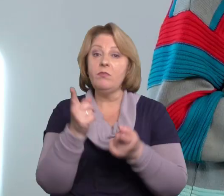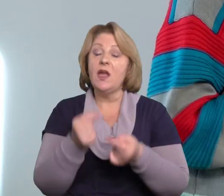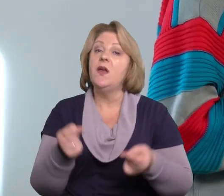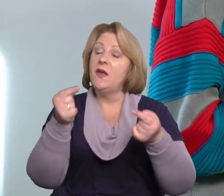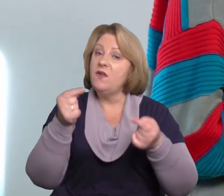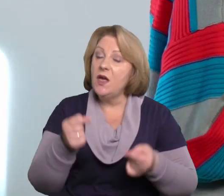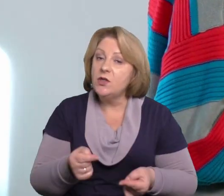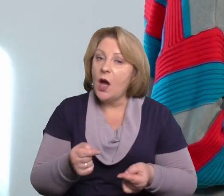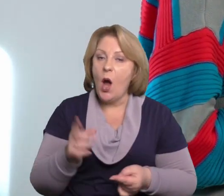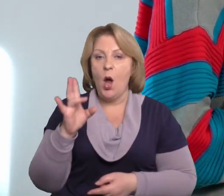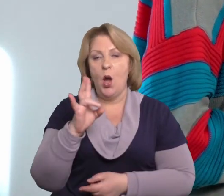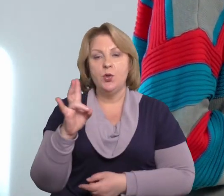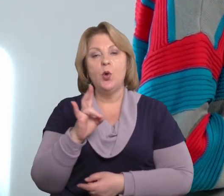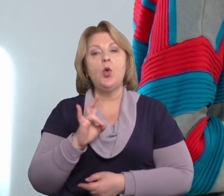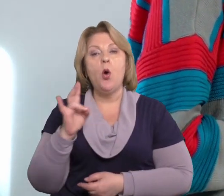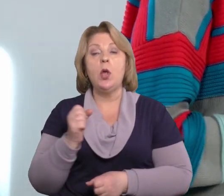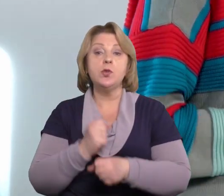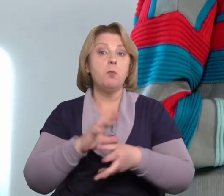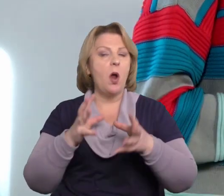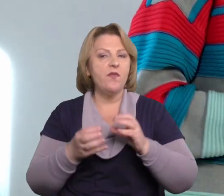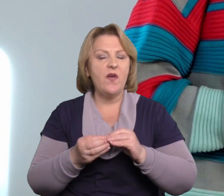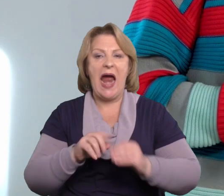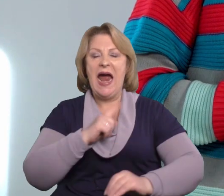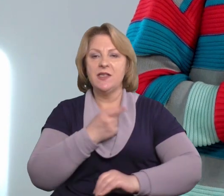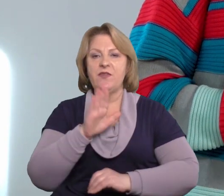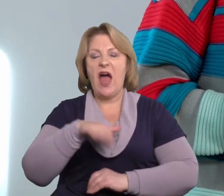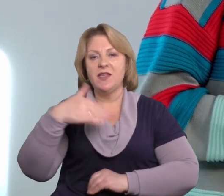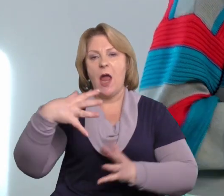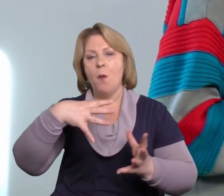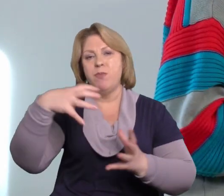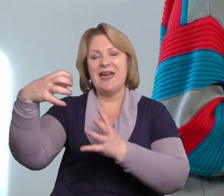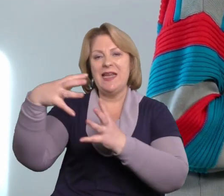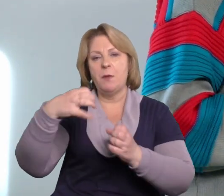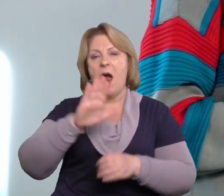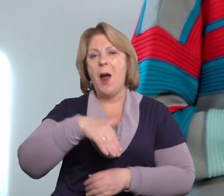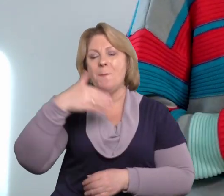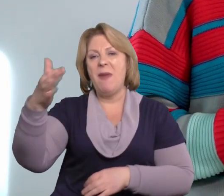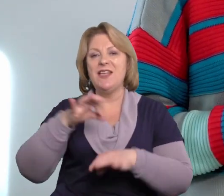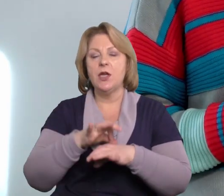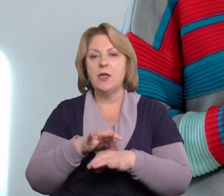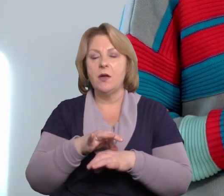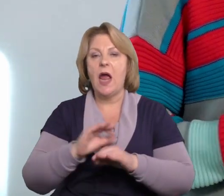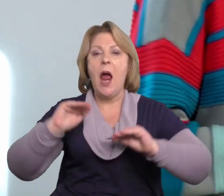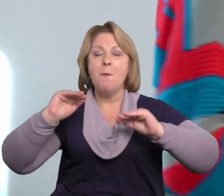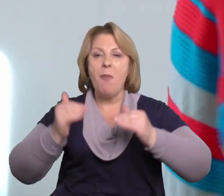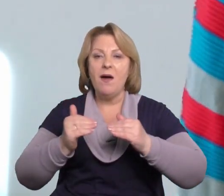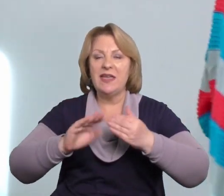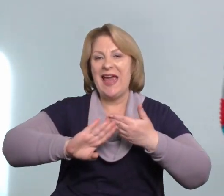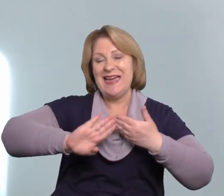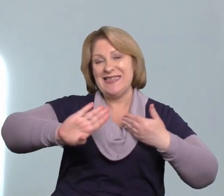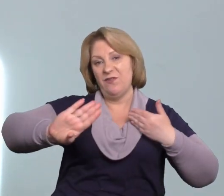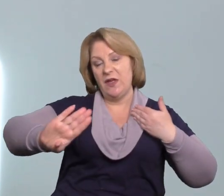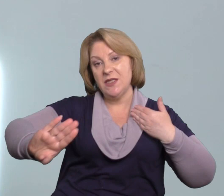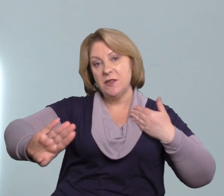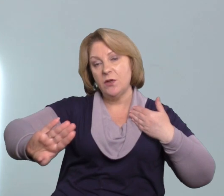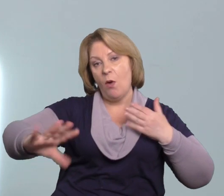Відповідно, Ньютон зробив висновок, що сила взаємного притягання між тілами падає із відстанню.